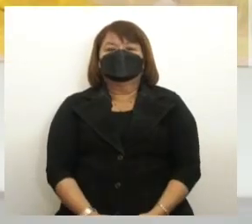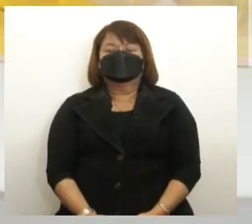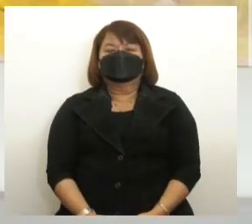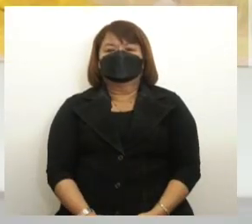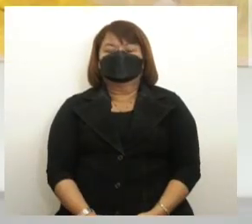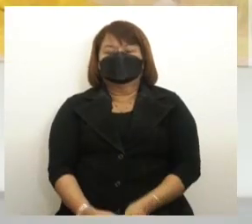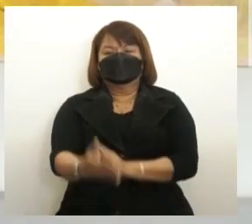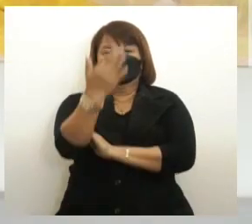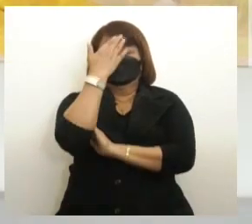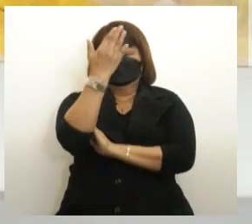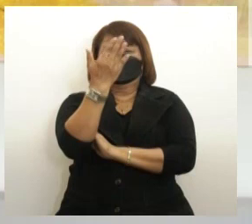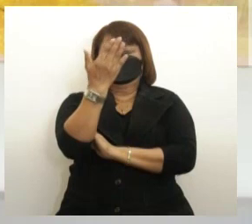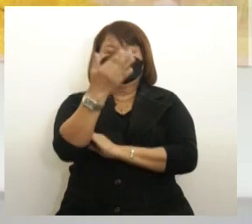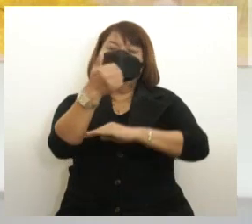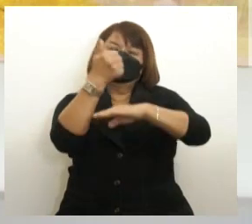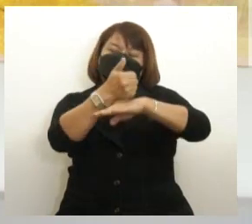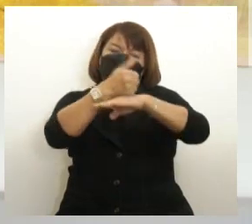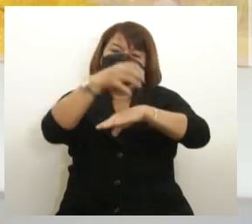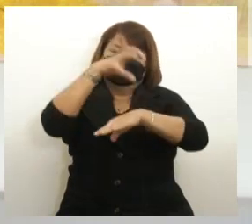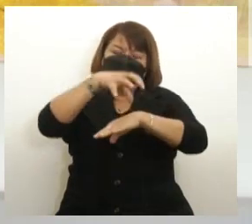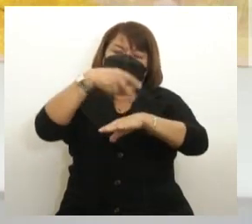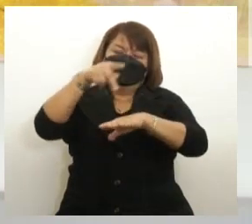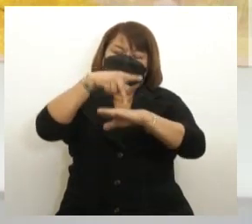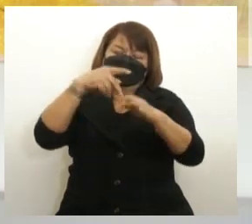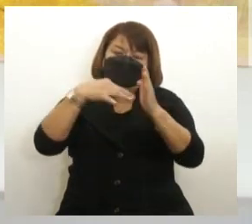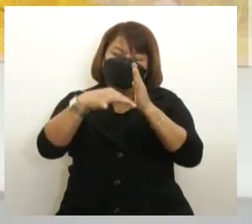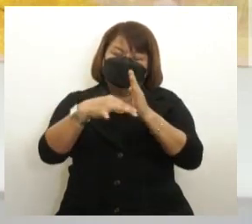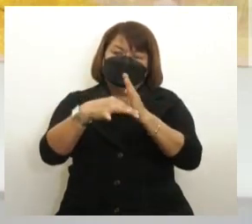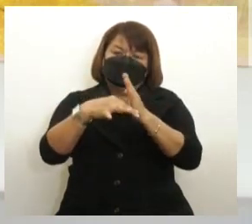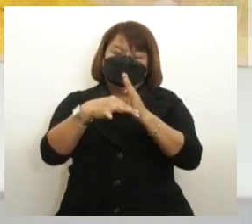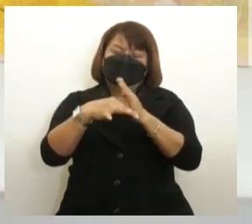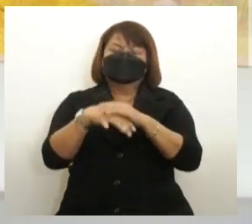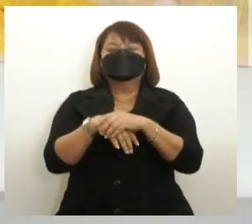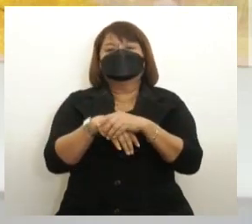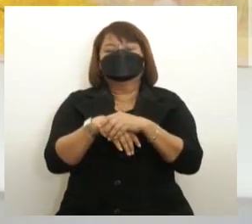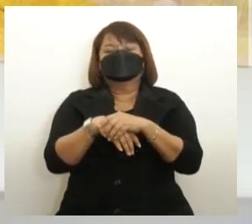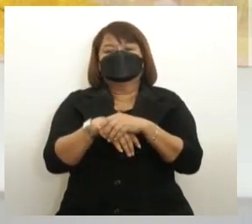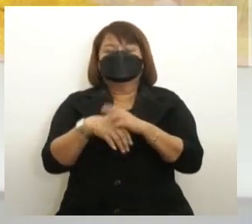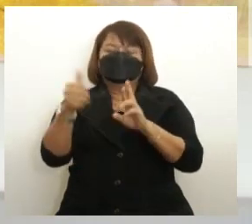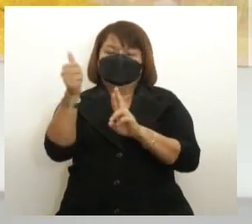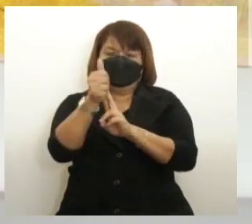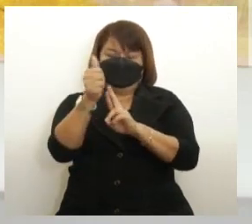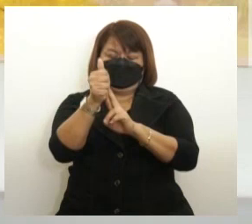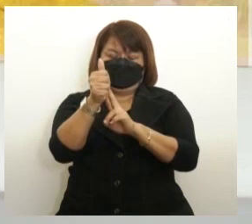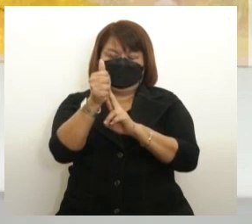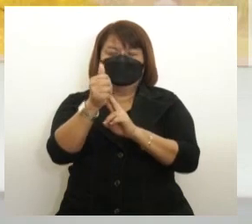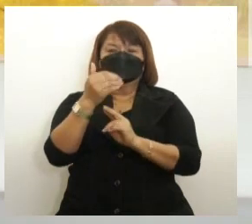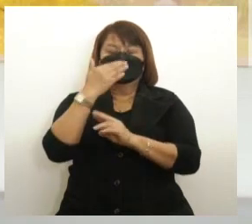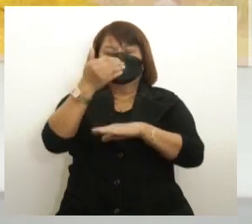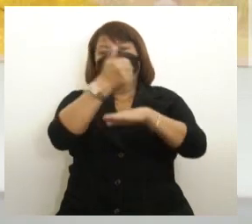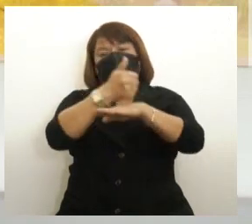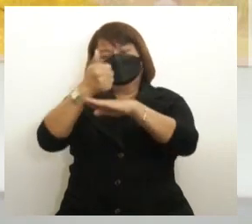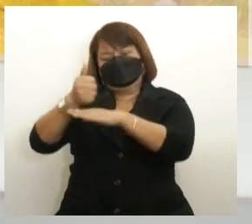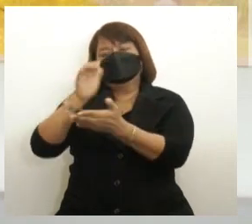สวัสดีครับท่านผู้อำนวยการสำนักงานเขตพื้นที่การศึกษาท่านรองตลอดจนท่านผู้บริหารส